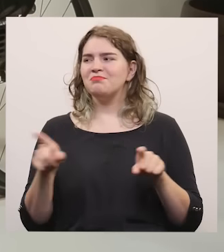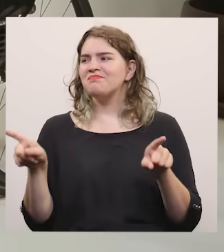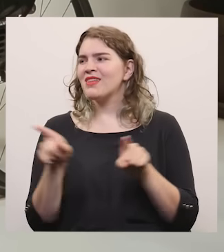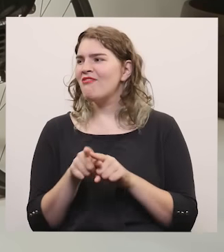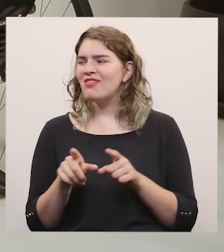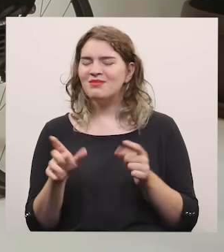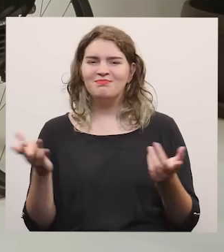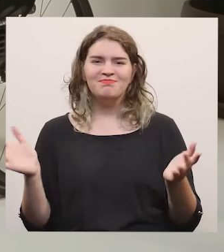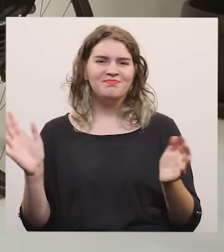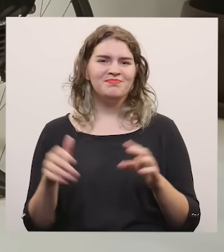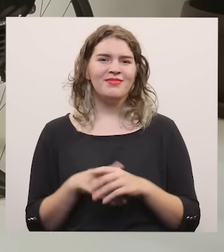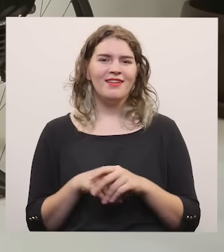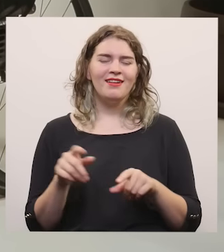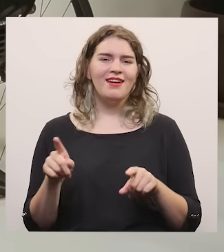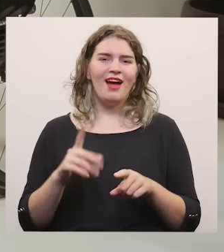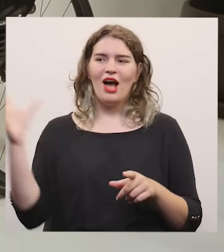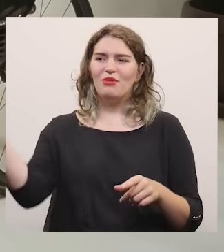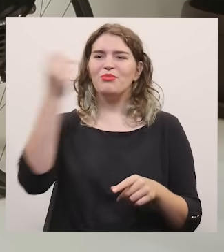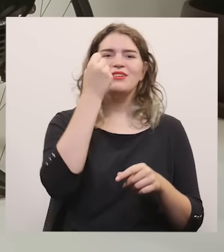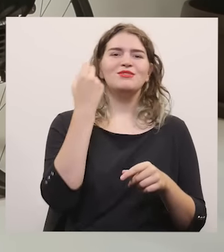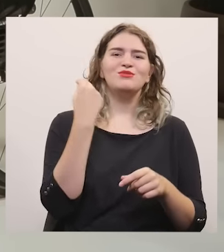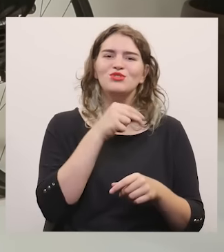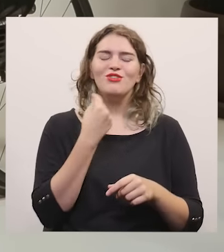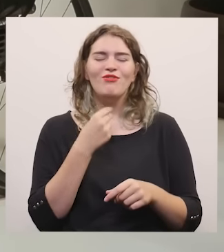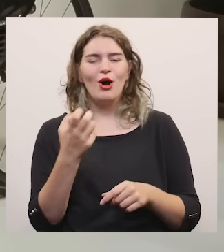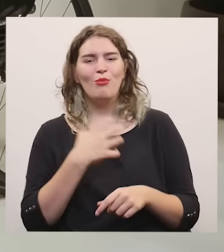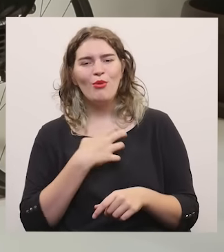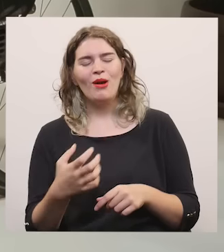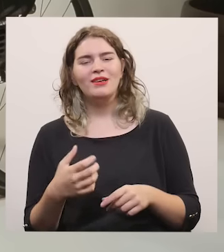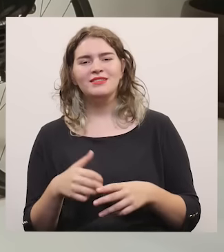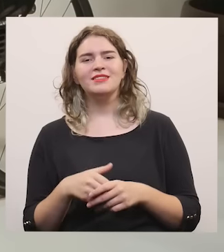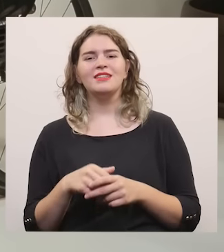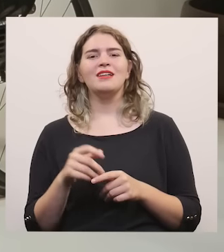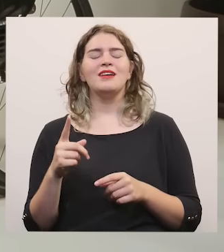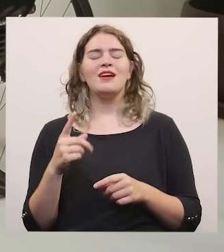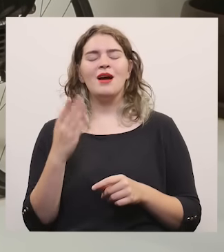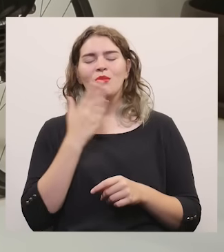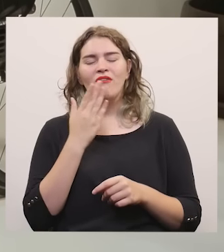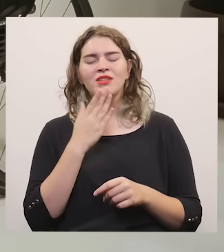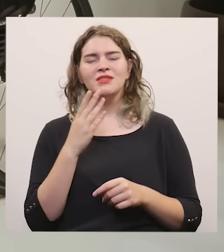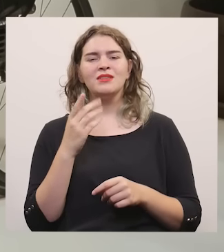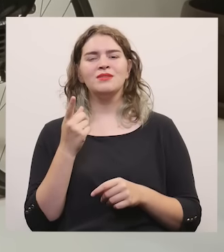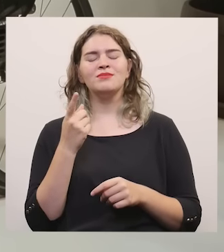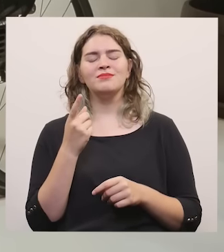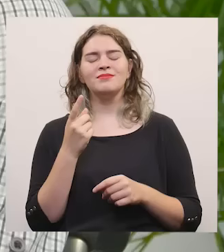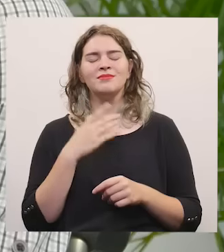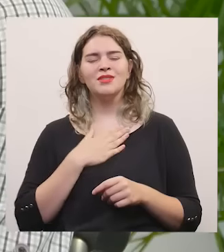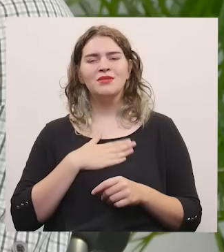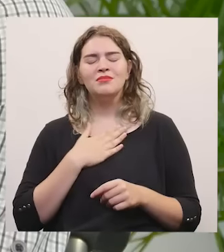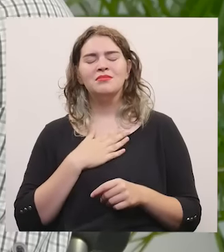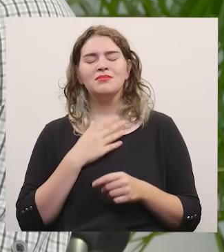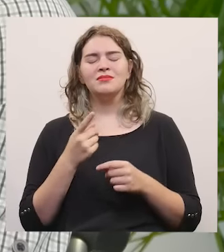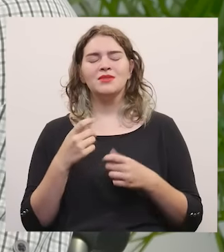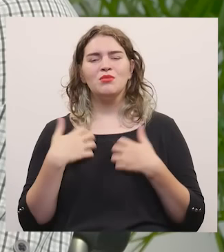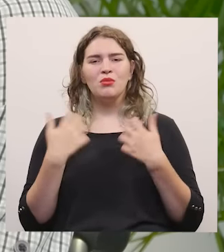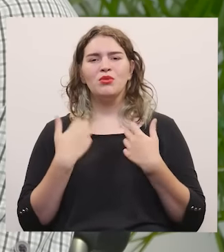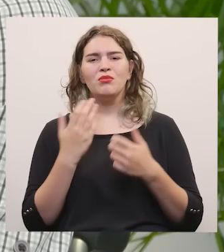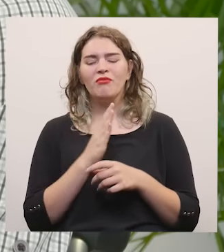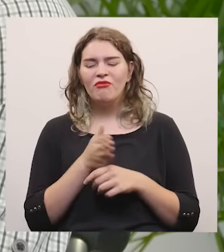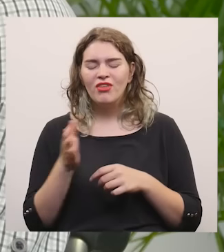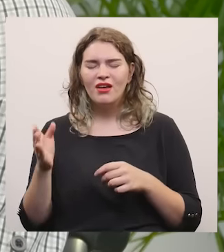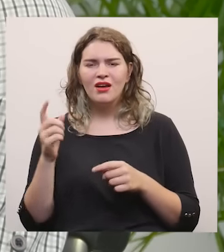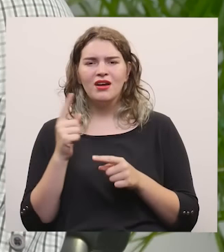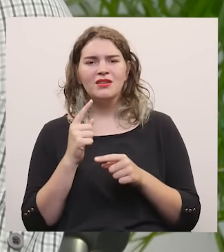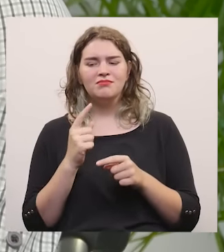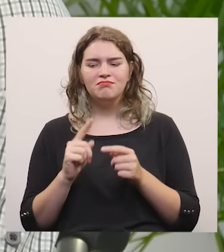parcă am prins cine știe ce bogăție. Am învățat să apreciez fiecare milimetru câștigat, pentru că mi